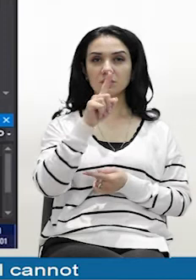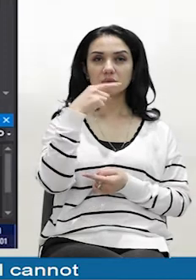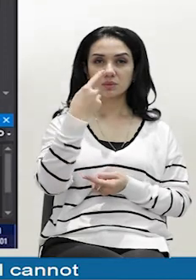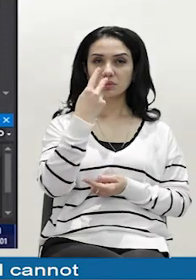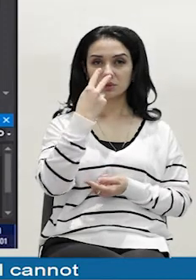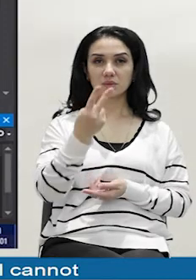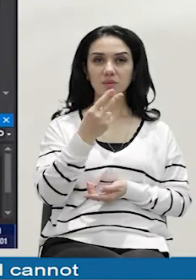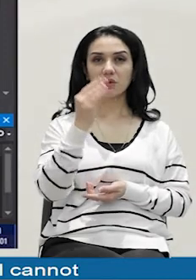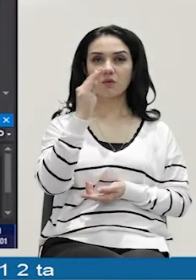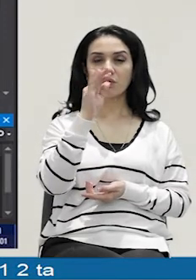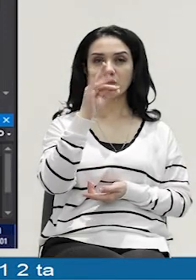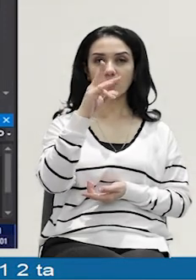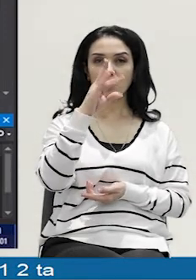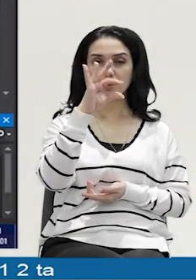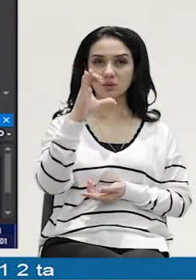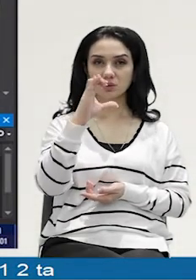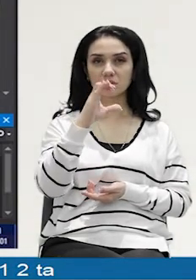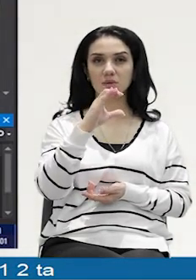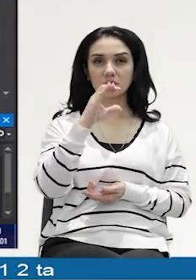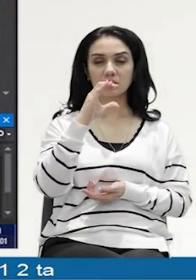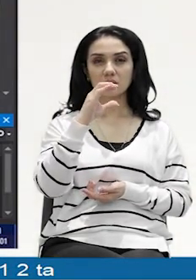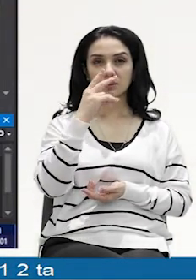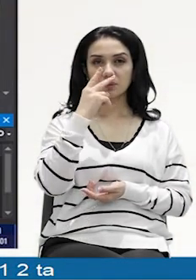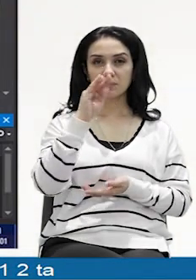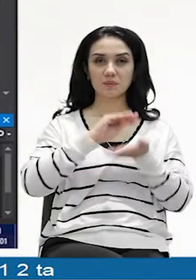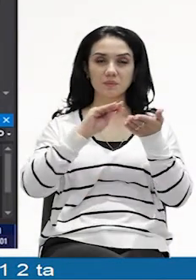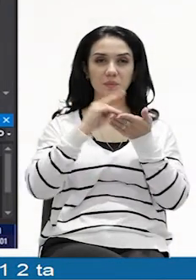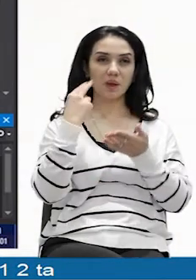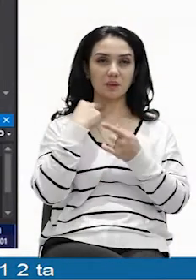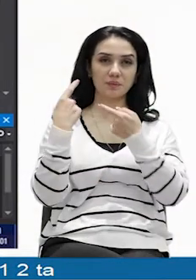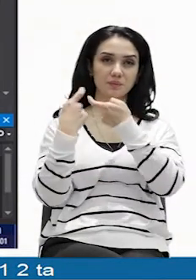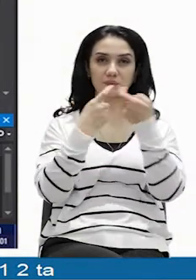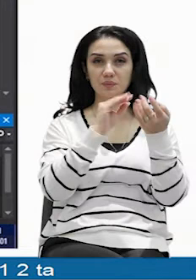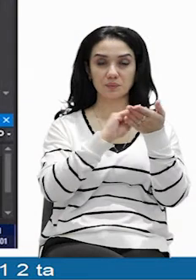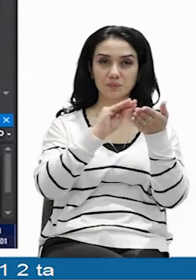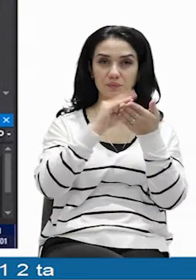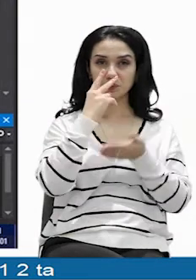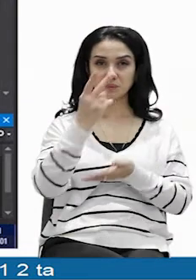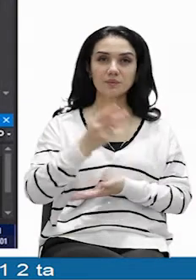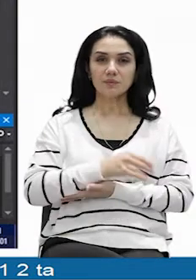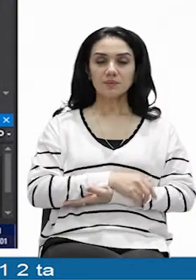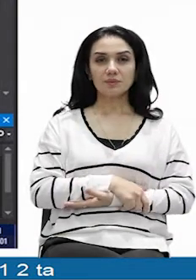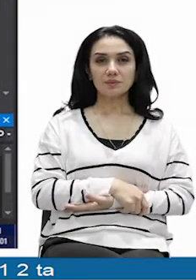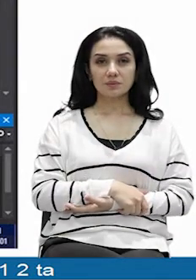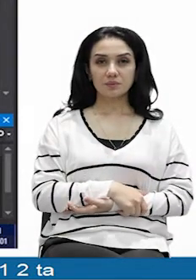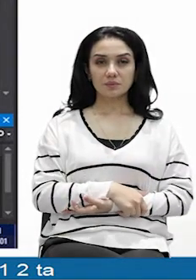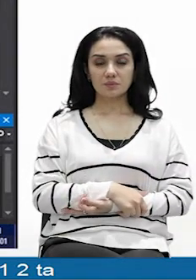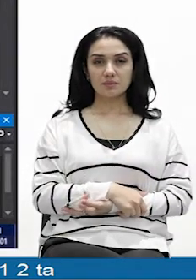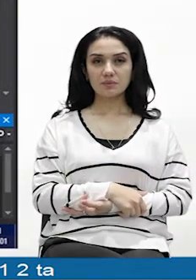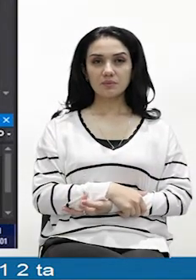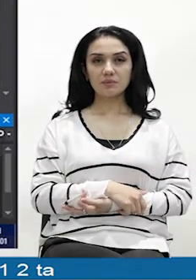yerda? False rows from one case label. Xo'sh.